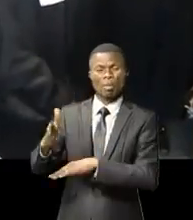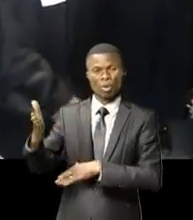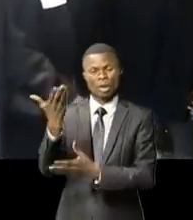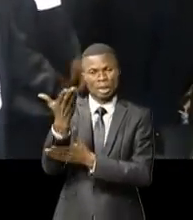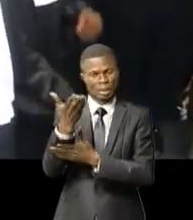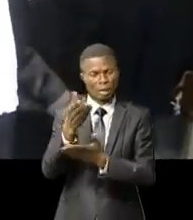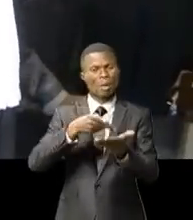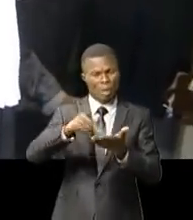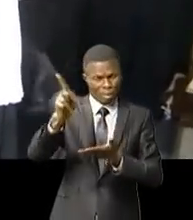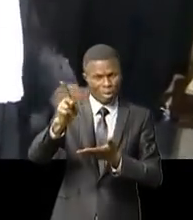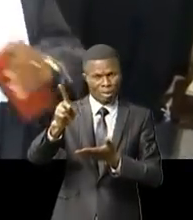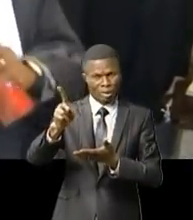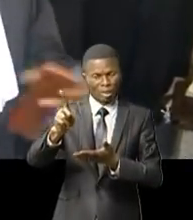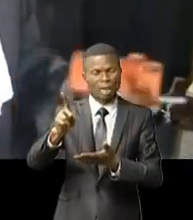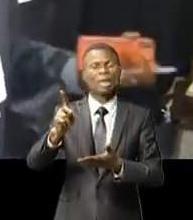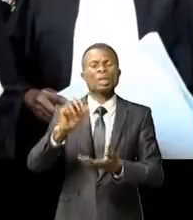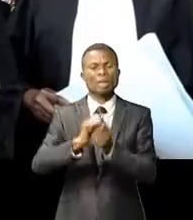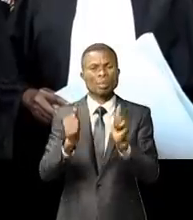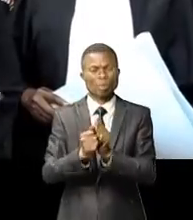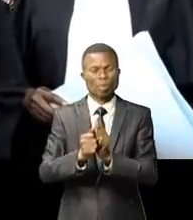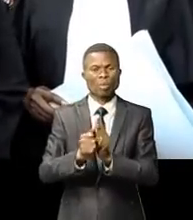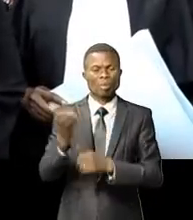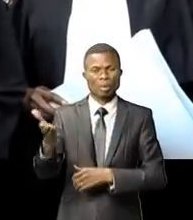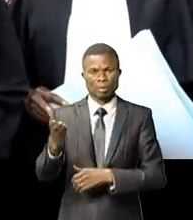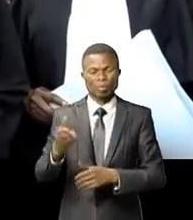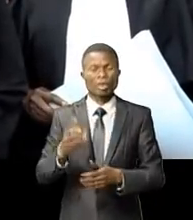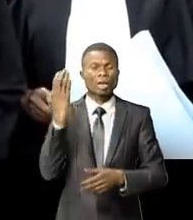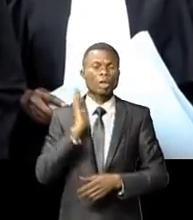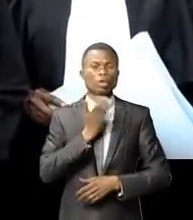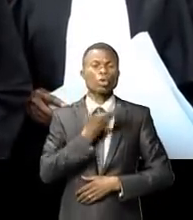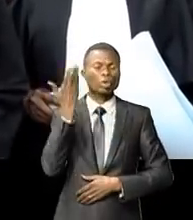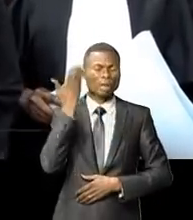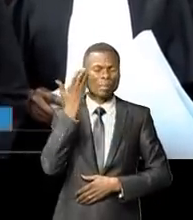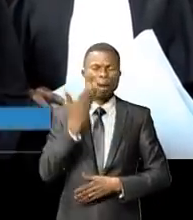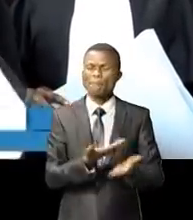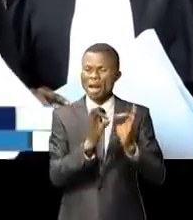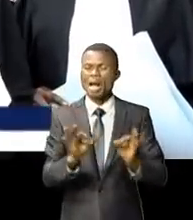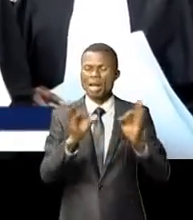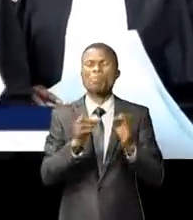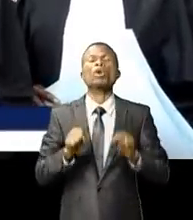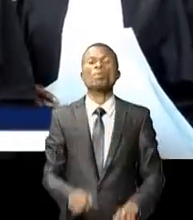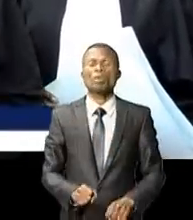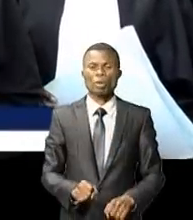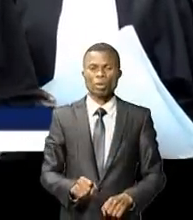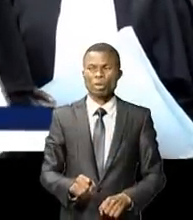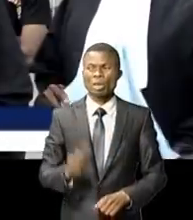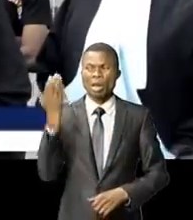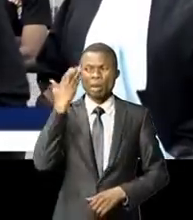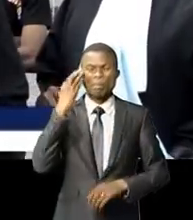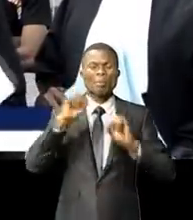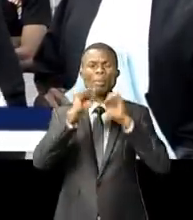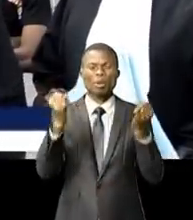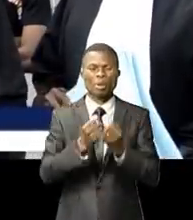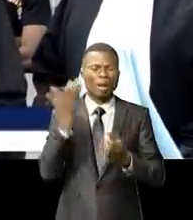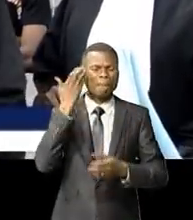le dédommagement des préjudices causés. Parce qu'on a perdu un être hautement cher, un homme sociable, un